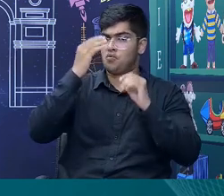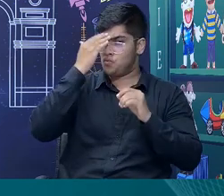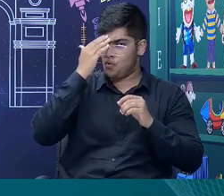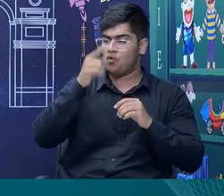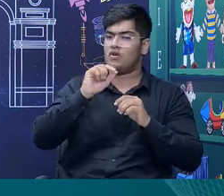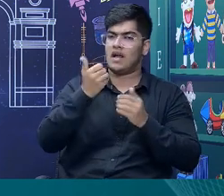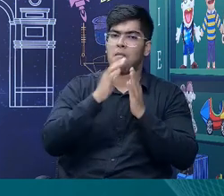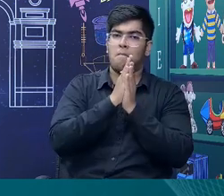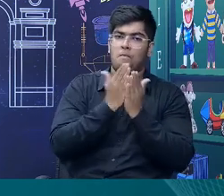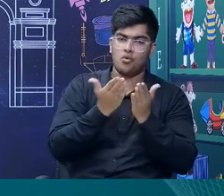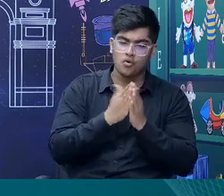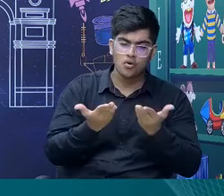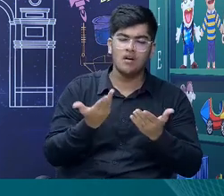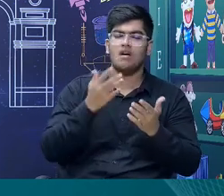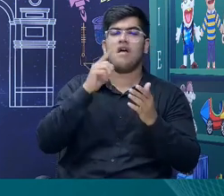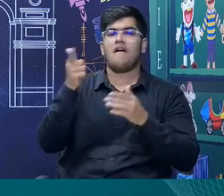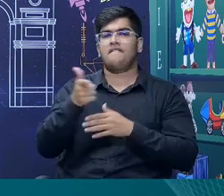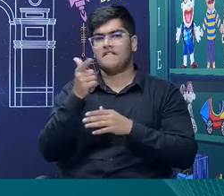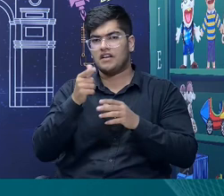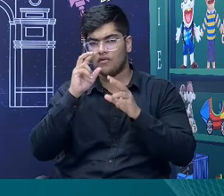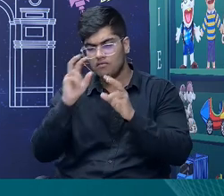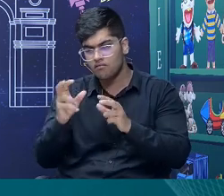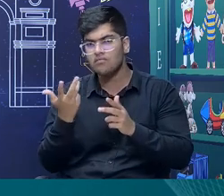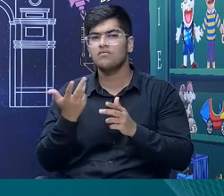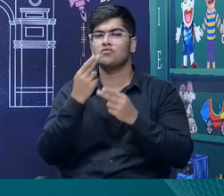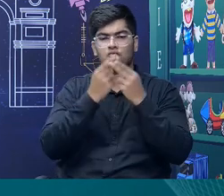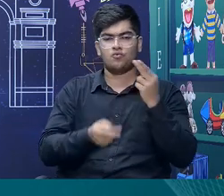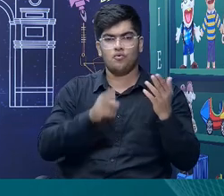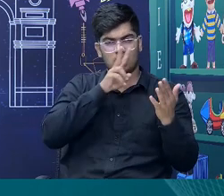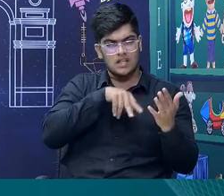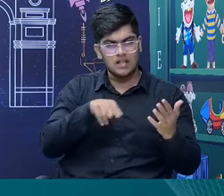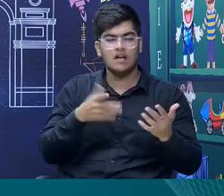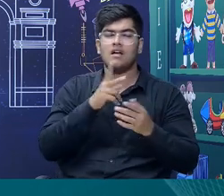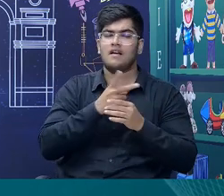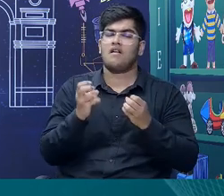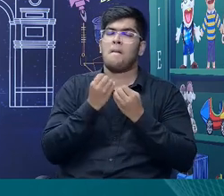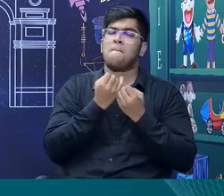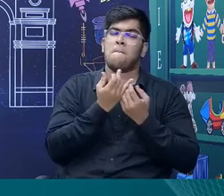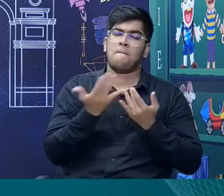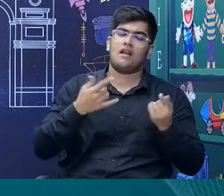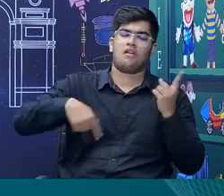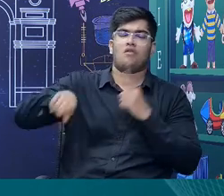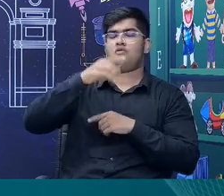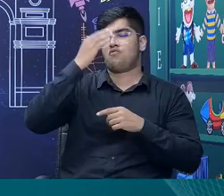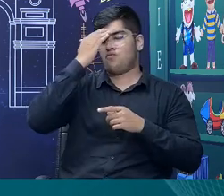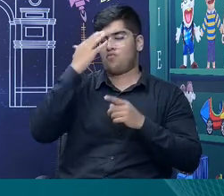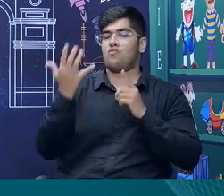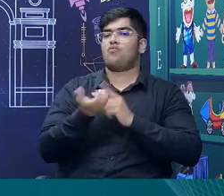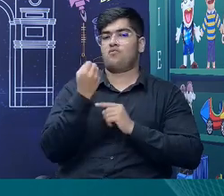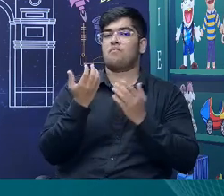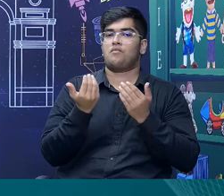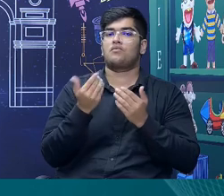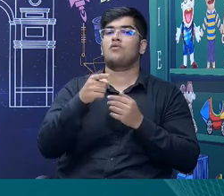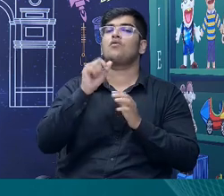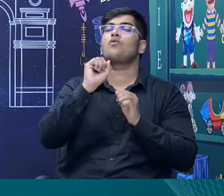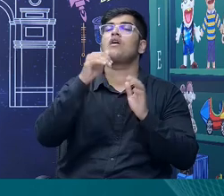किताबें से वीडियो से तो बहुत सारे और स्टोरी कहानी आपको जन को मिलेगी उनका